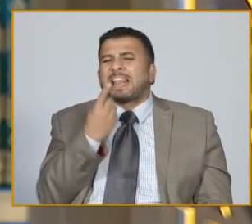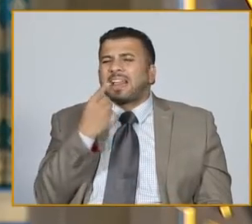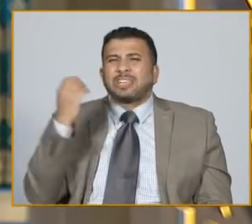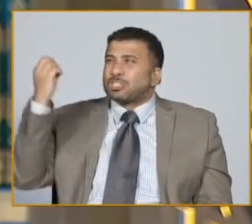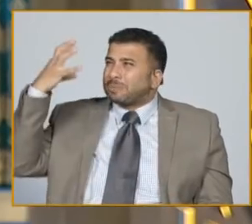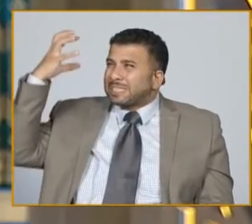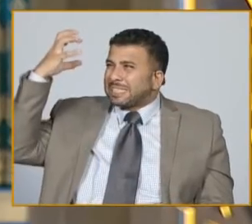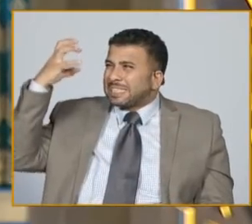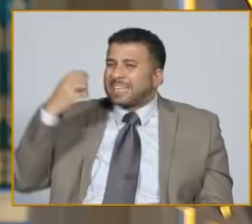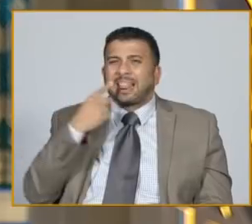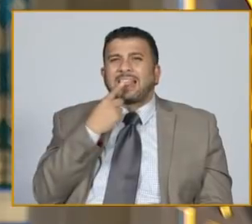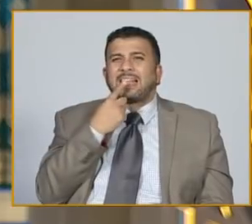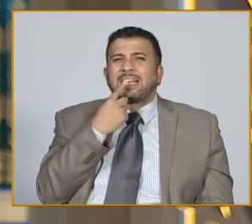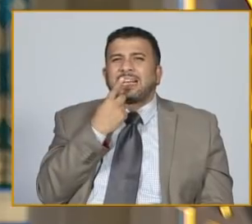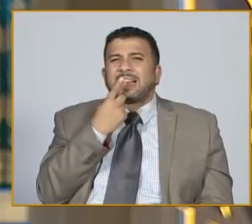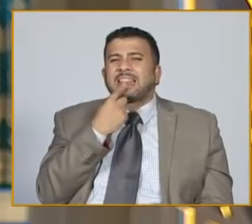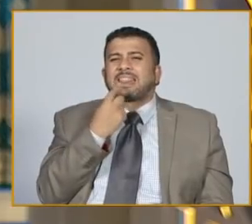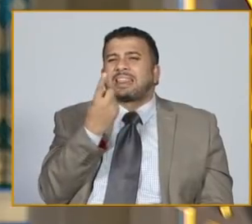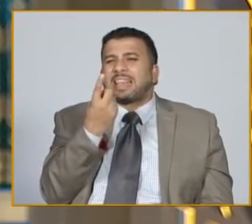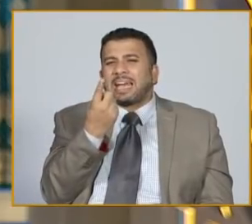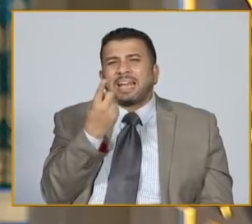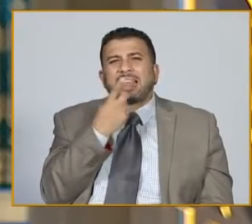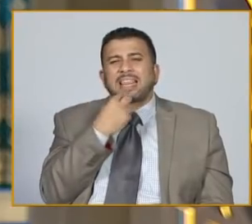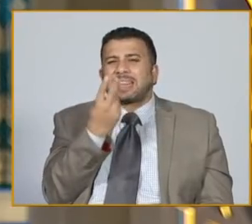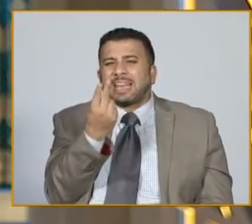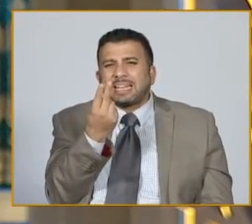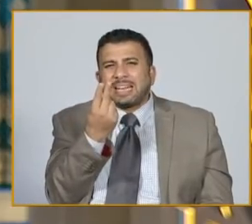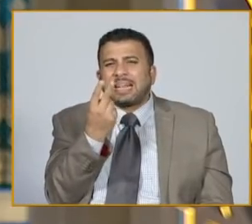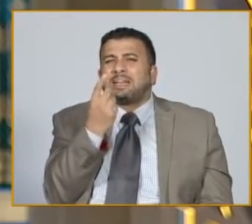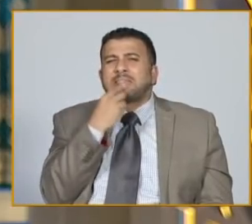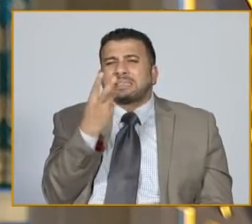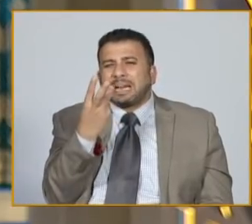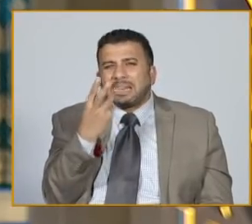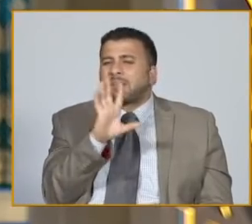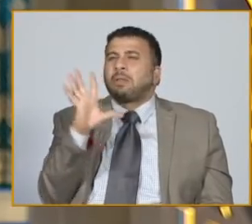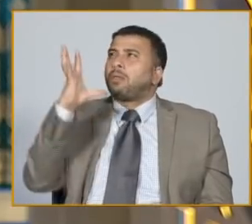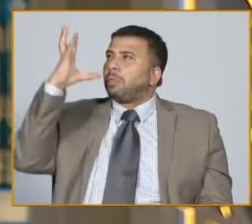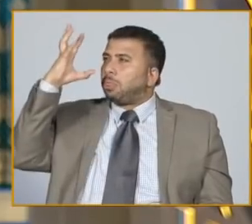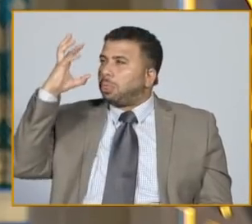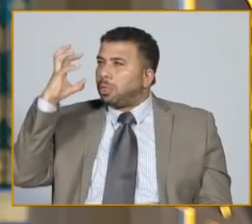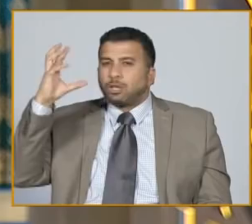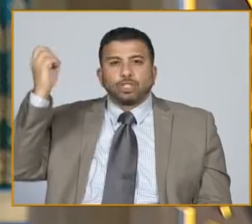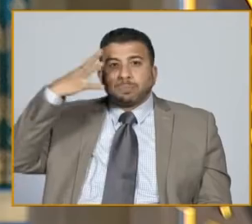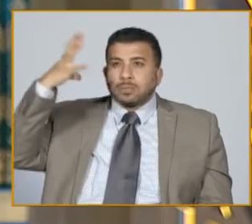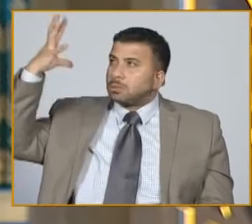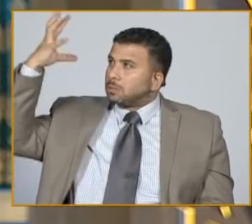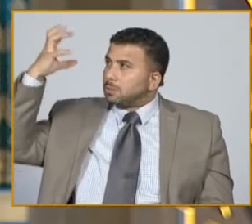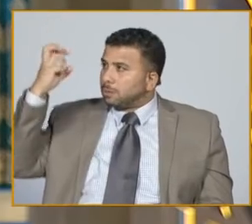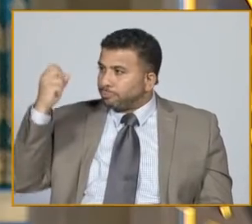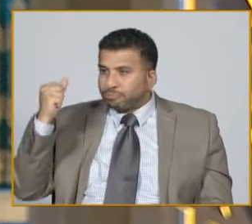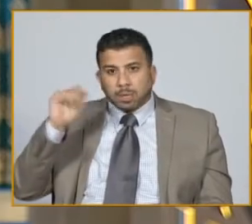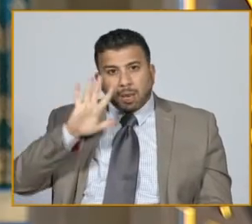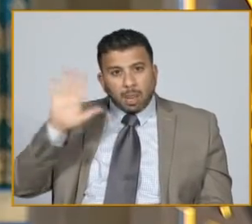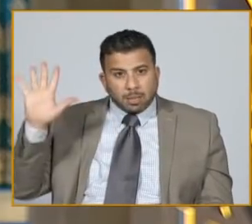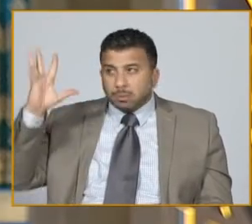الشمس يستغرق الوقت دقيقتين ثلاثة، يعني حتى نتأكد من غياب قرص الشمس، عند